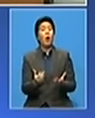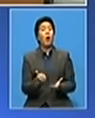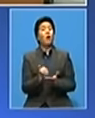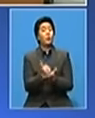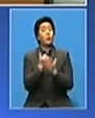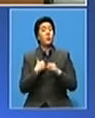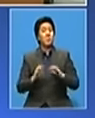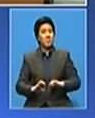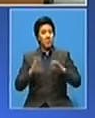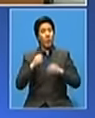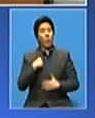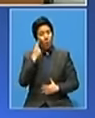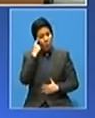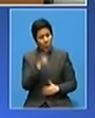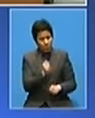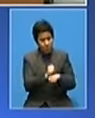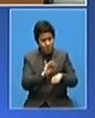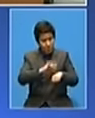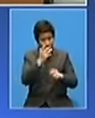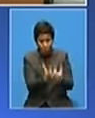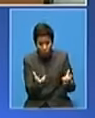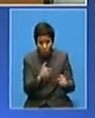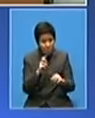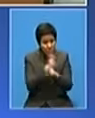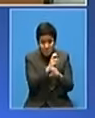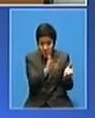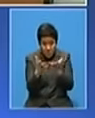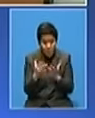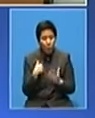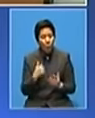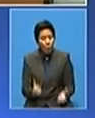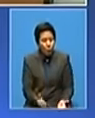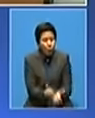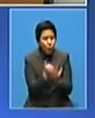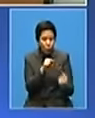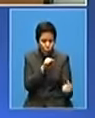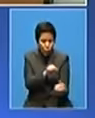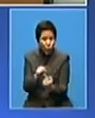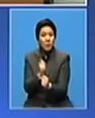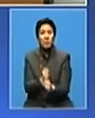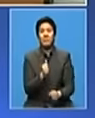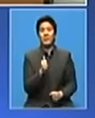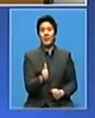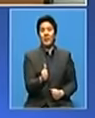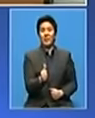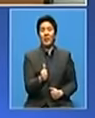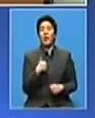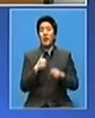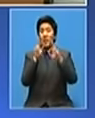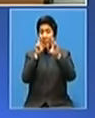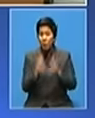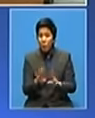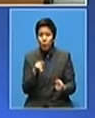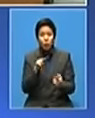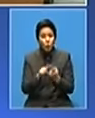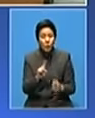บาลสามารถจะช่วยเหลือหรือสนับสนุนพี่น้องชาวเกษตรกรได้อย่างทั่วถึงรวดเร็วและมีประสิทธิภาพมากยิ่งขึ้นนะครับผ่านระบบสหกรณ์